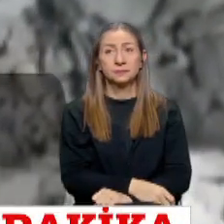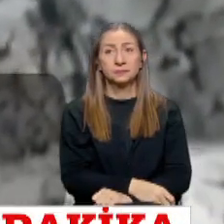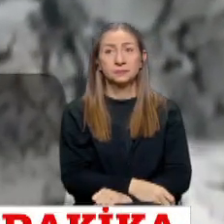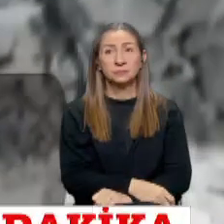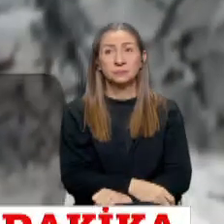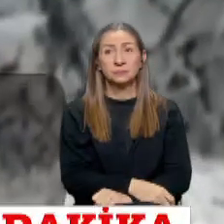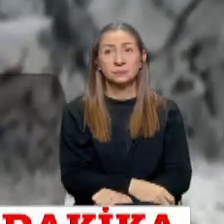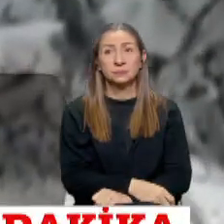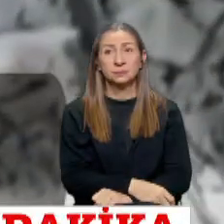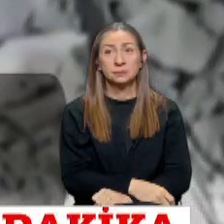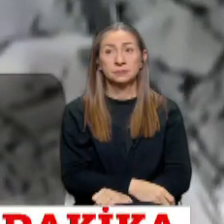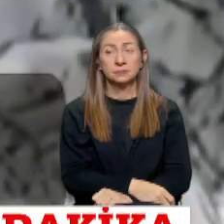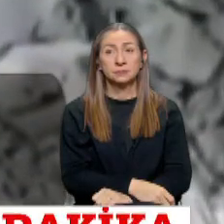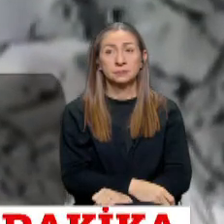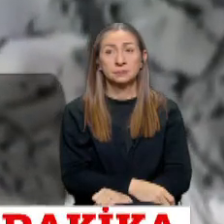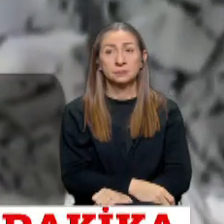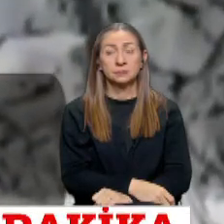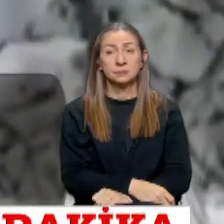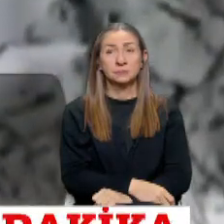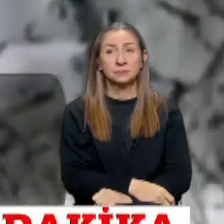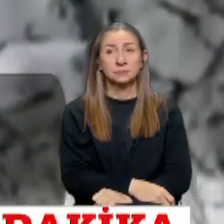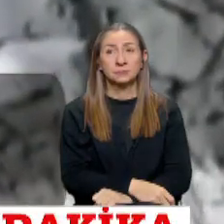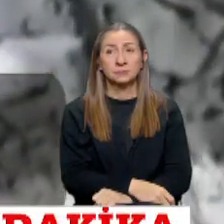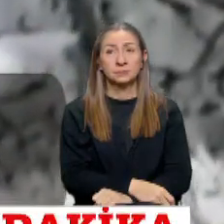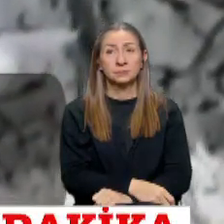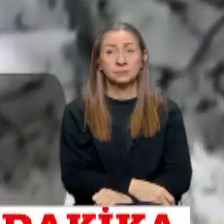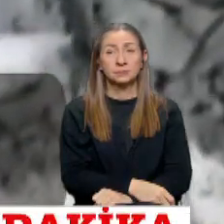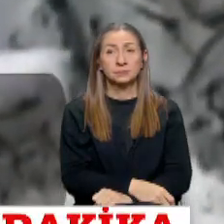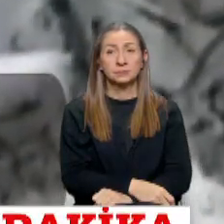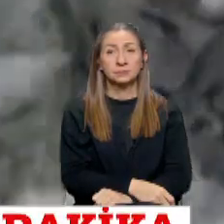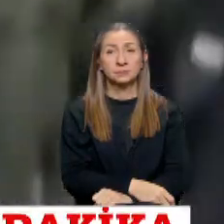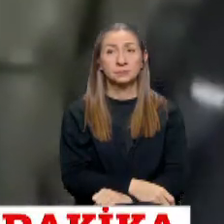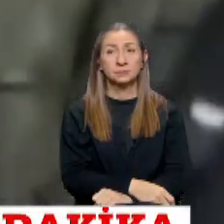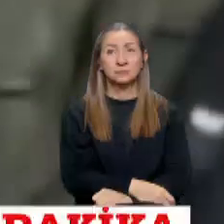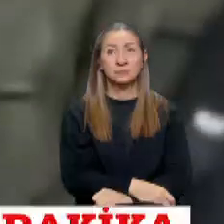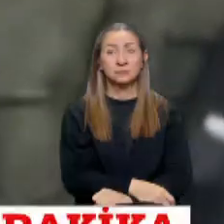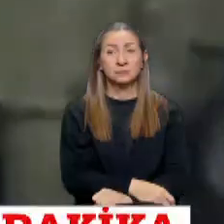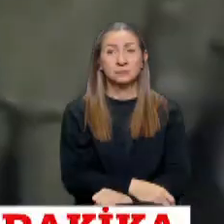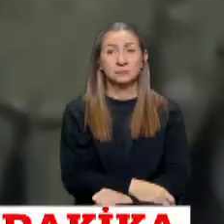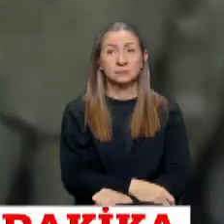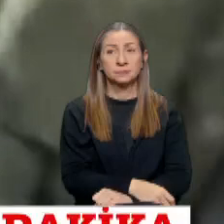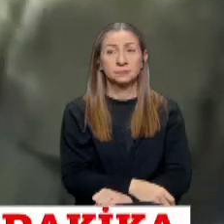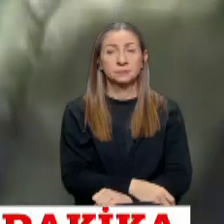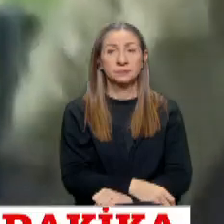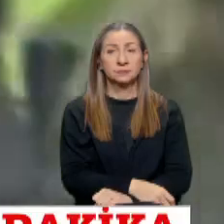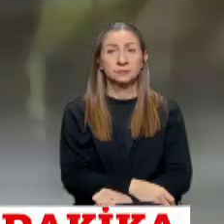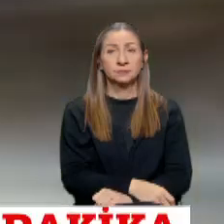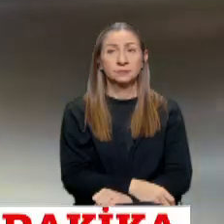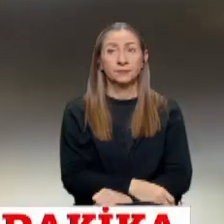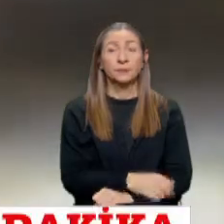Asılma. Yok. Tamam. Kaldır.